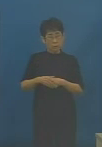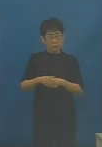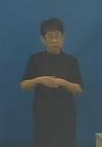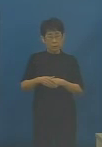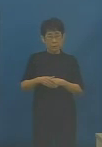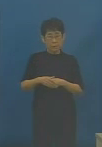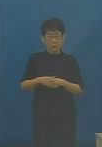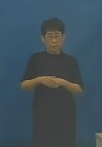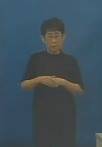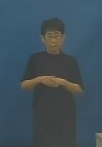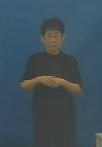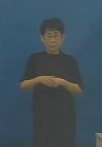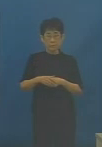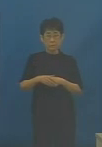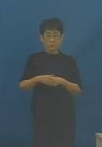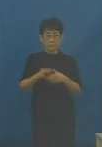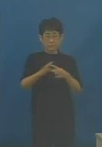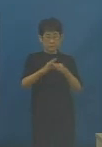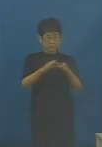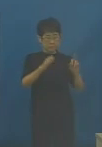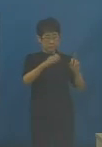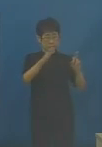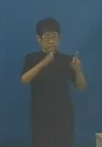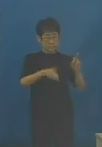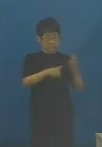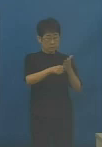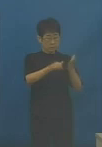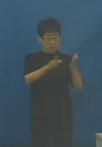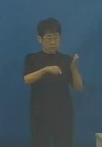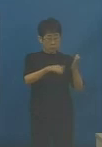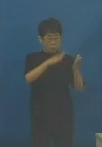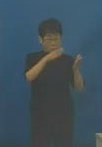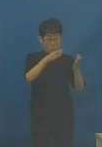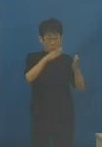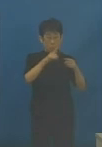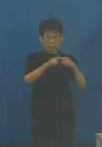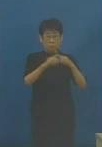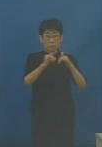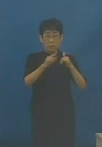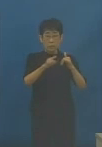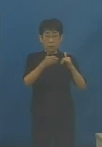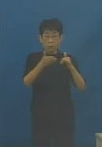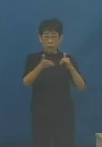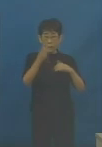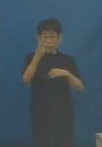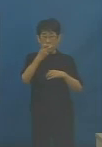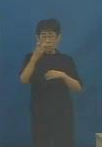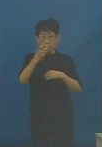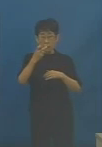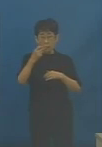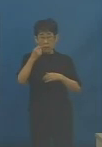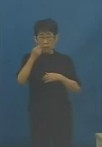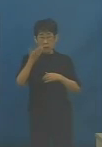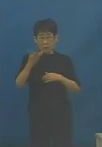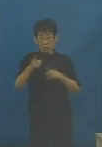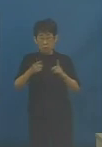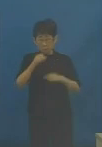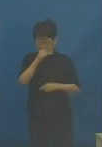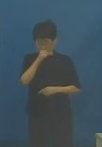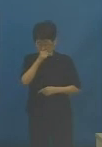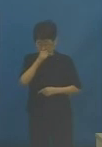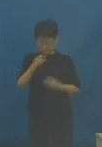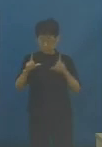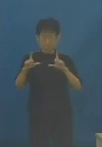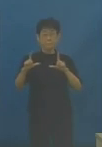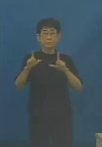登録した方が本当に陽性者なのかという確認というのは現状できないということなんでしょうか。 実務